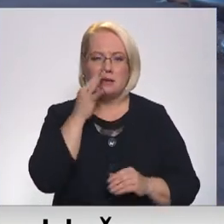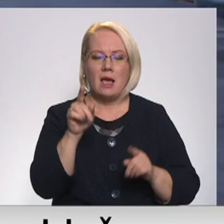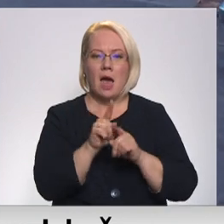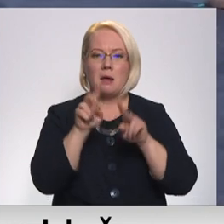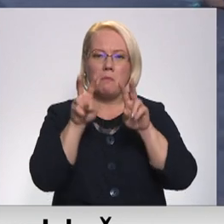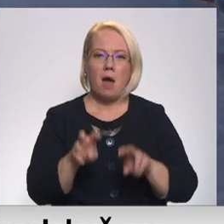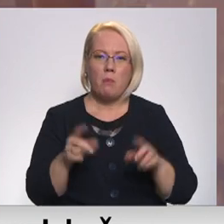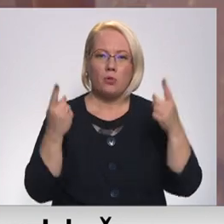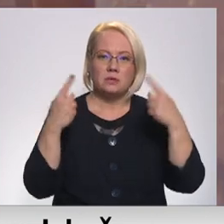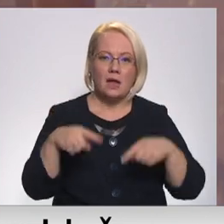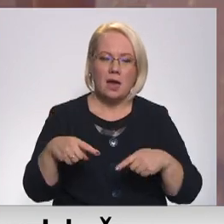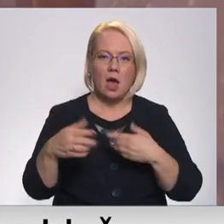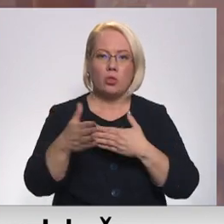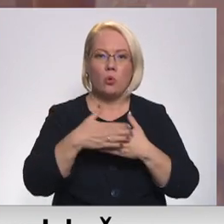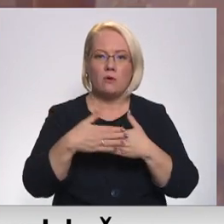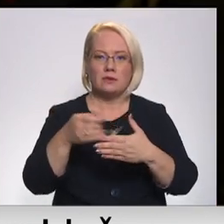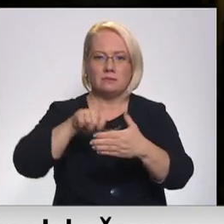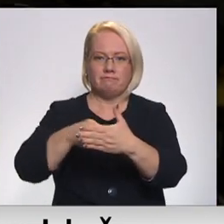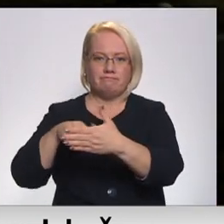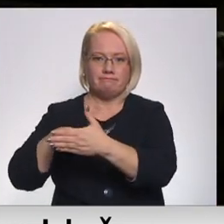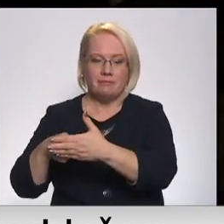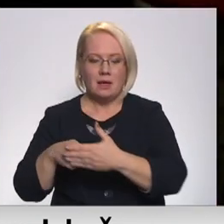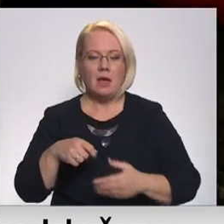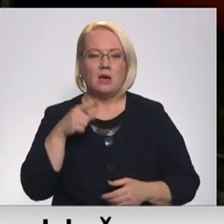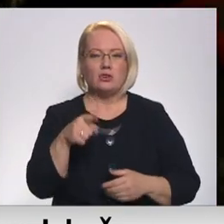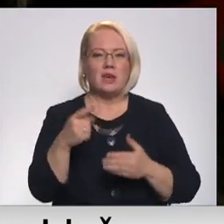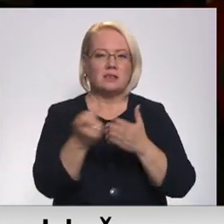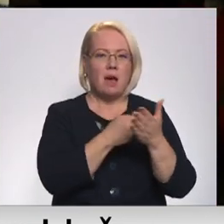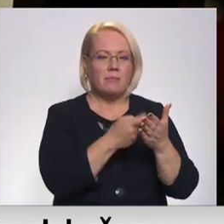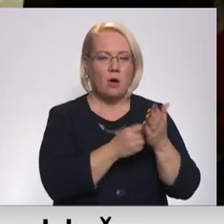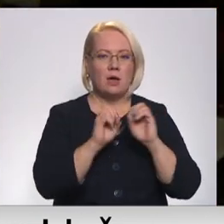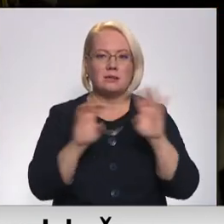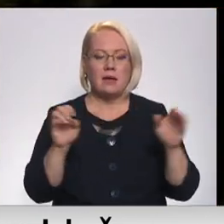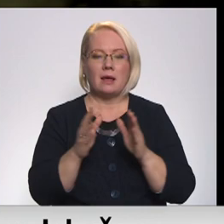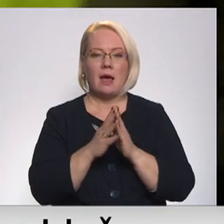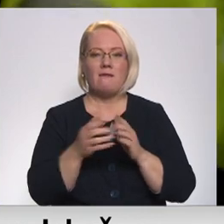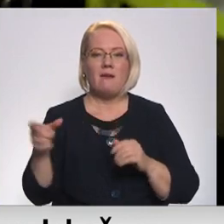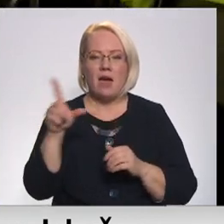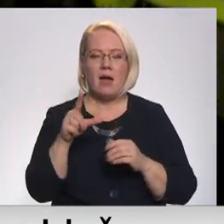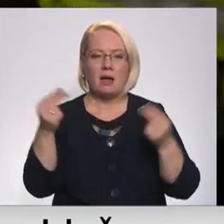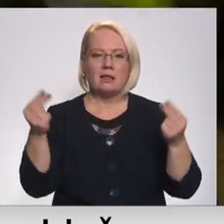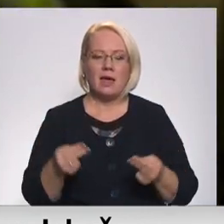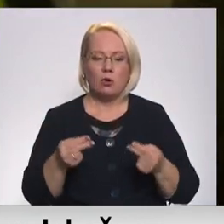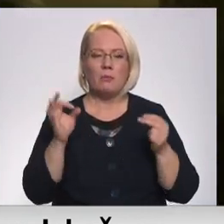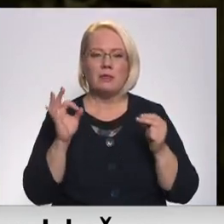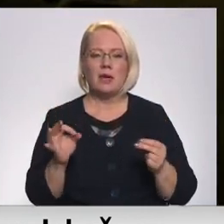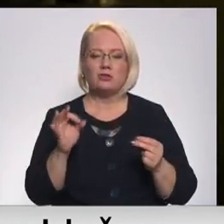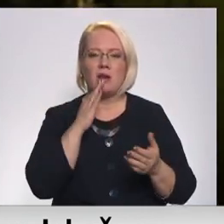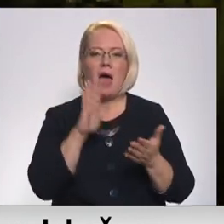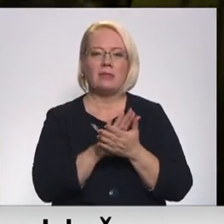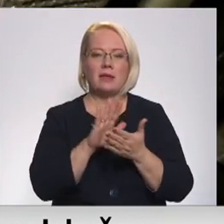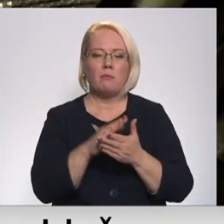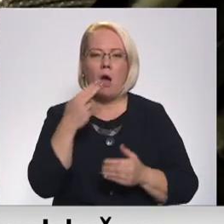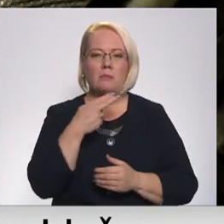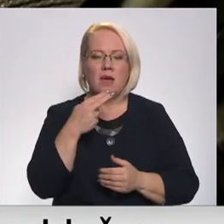laikā vairākās vietās durvis vienkārši slēgtas. VVD aptaujās gan viņi skaidro, ka lielākoties līgumi ar atkritumu apsaimniekotājiem nav